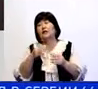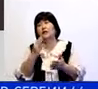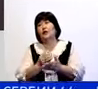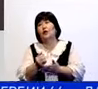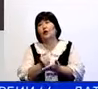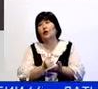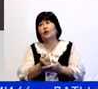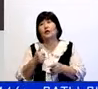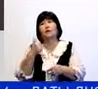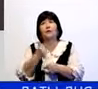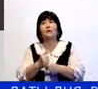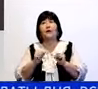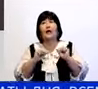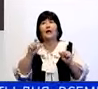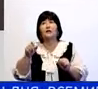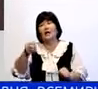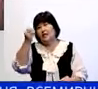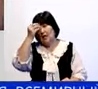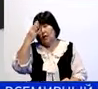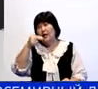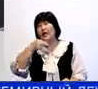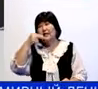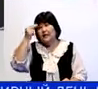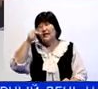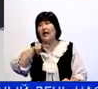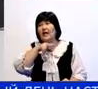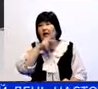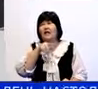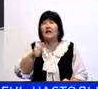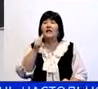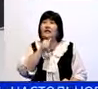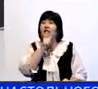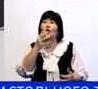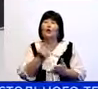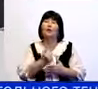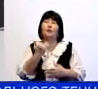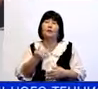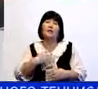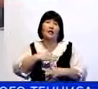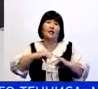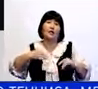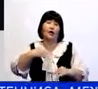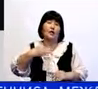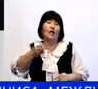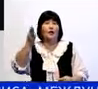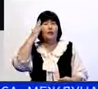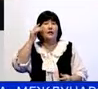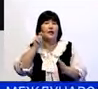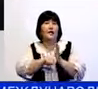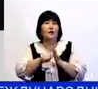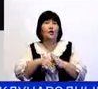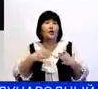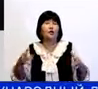удерживают пальму первенства спортсмены Японии, Китая, Кореи. Секрет успеха азиатов в настольном теннисе, по мнению экспертов,